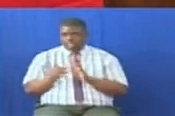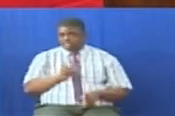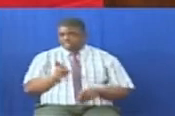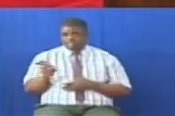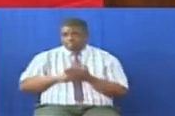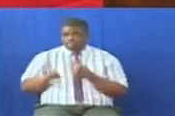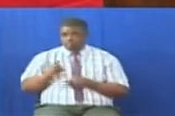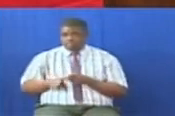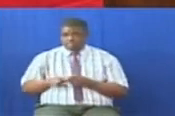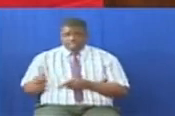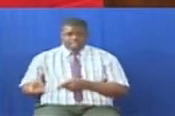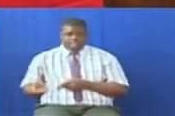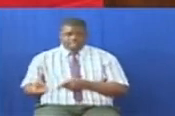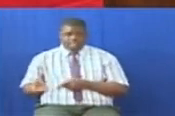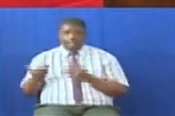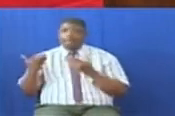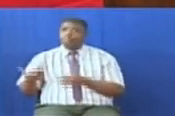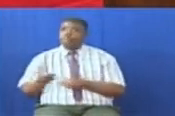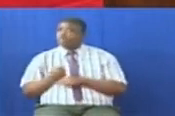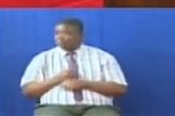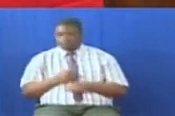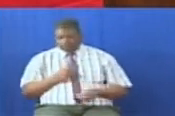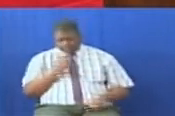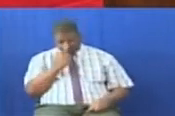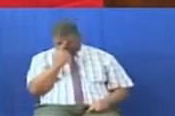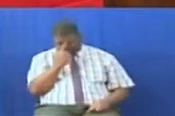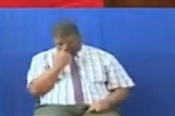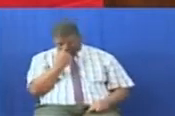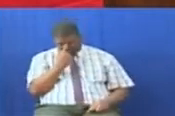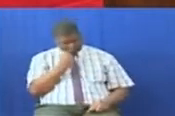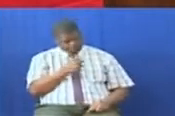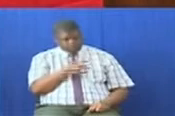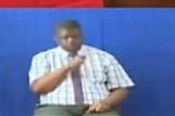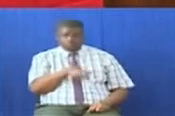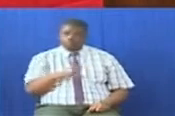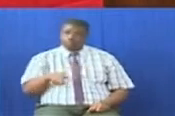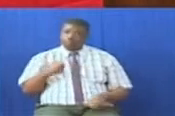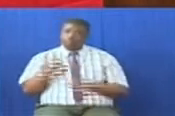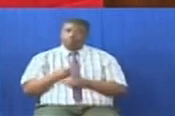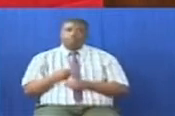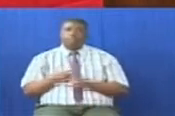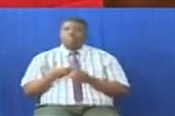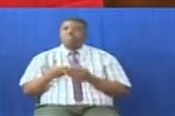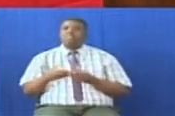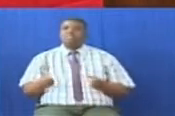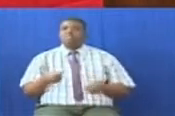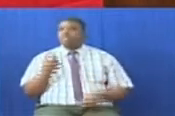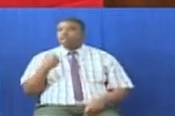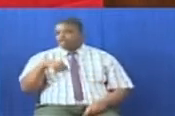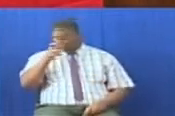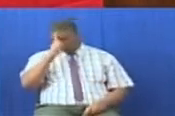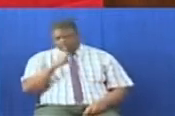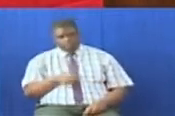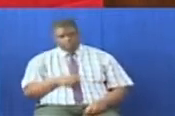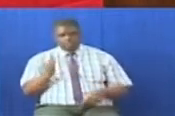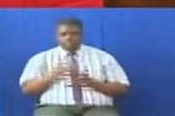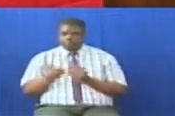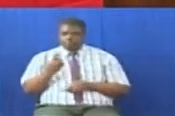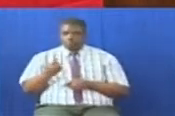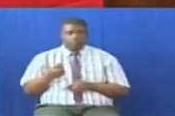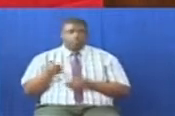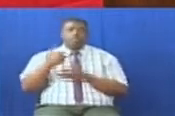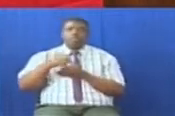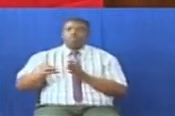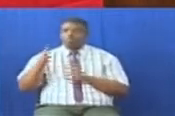hazipeleki. Hii, mheshimiwa Naibu Spika, watumishi wanaathirika sana. upande mmoja watumishi ambao wanalipwa